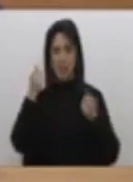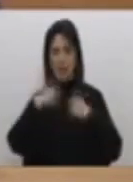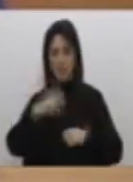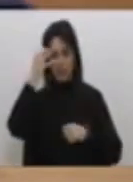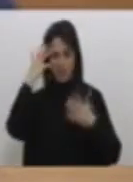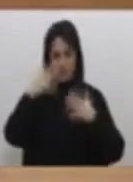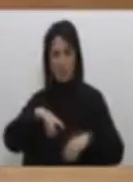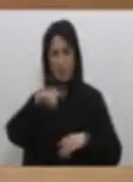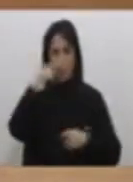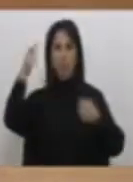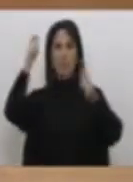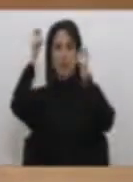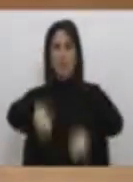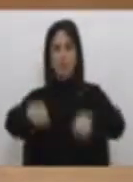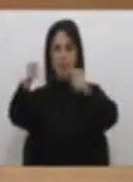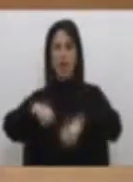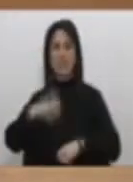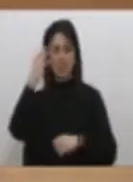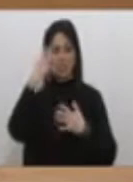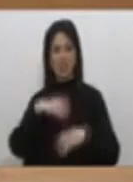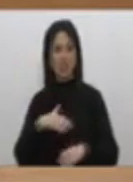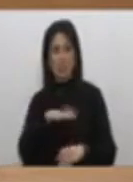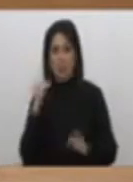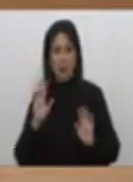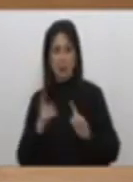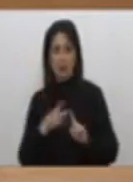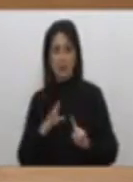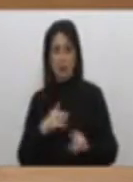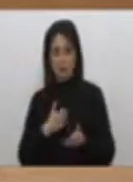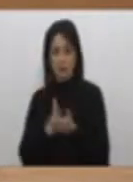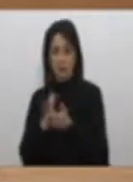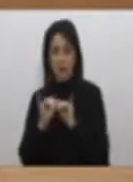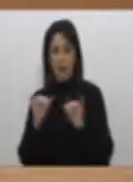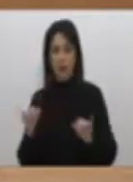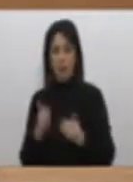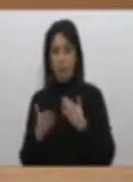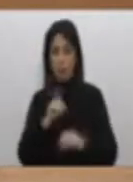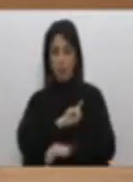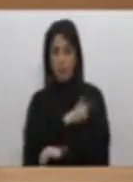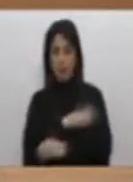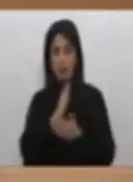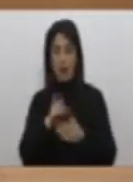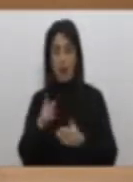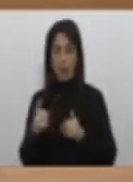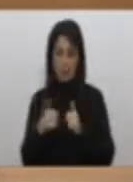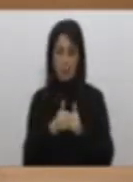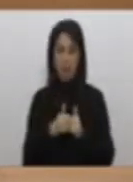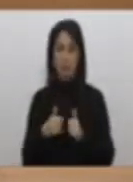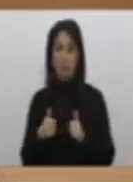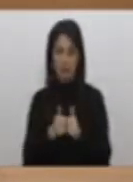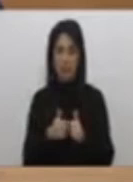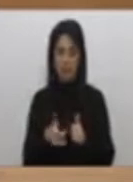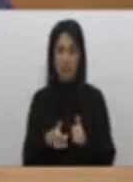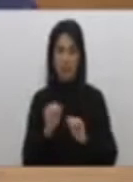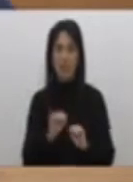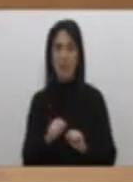რუსებმა. მეტი აღარ გჭირდება ჩვენ განვითარებაზე ვართ ორიენტირებული. Და თუ შეგწევთ ძალა ამაში შემოგვეხიდეთ, გვერდში დაგვიდეკით.